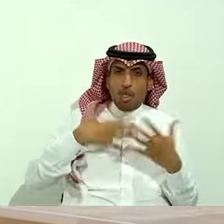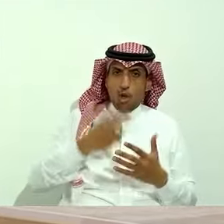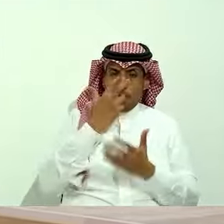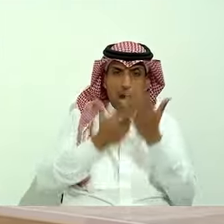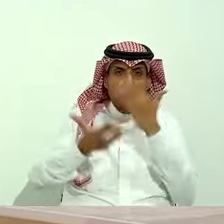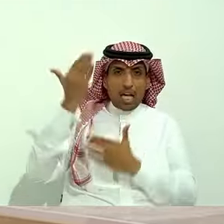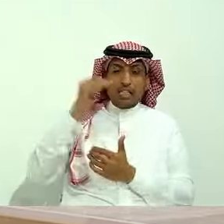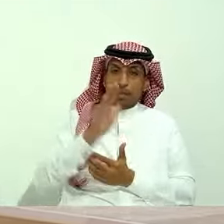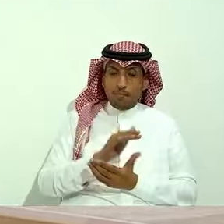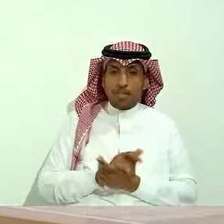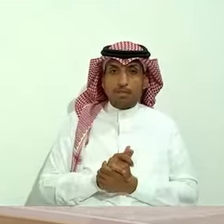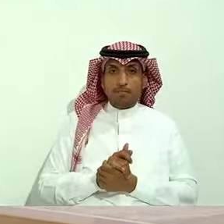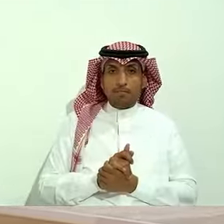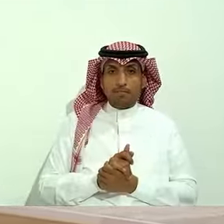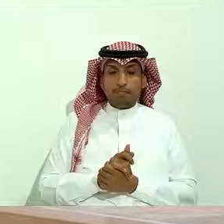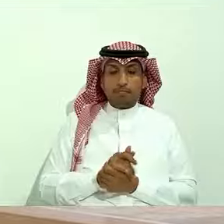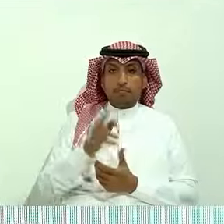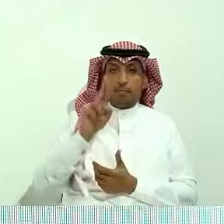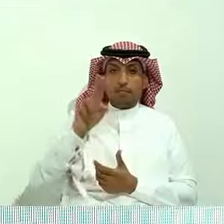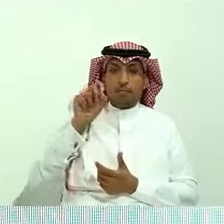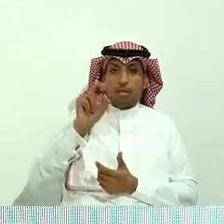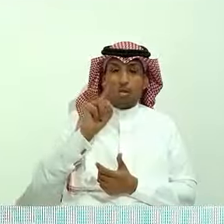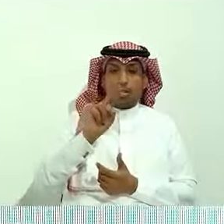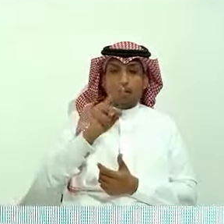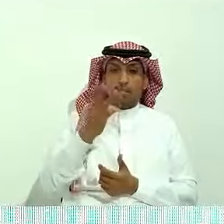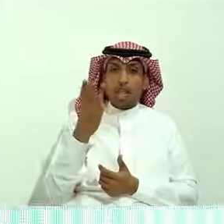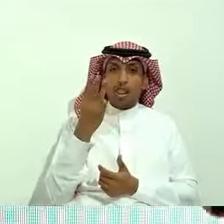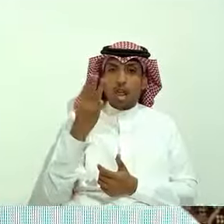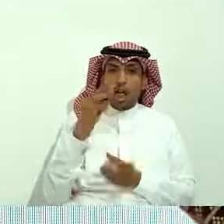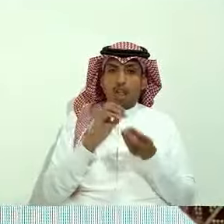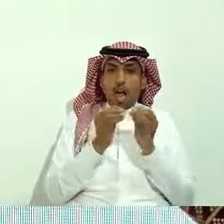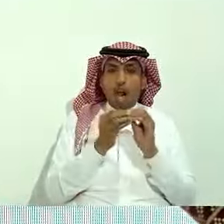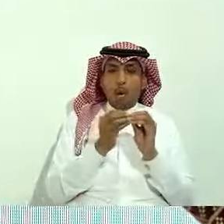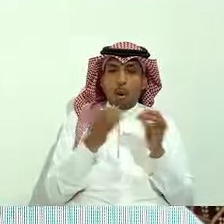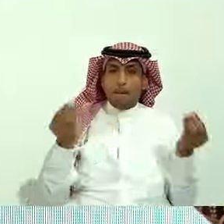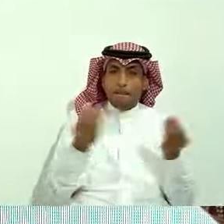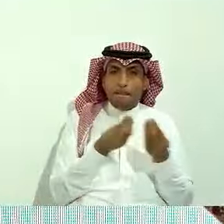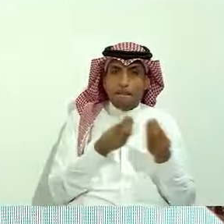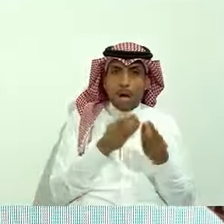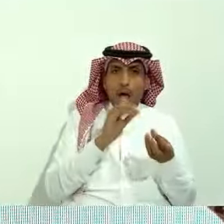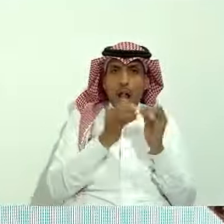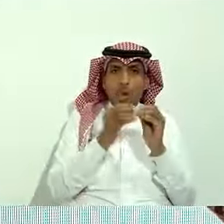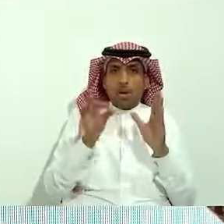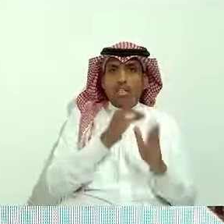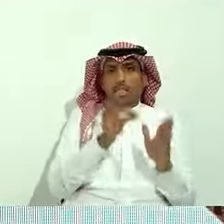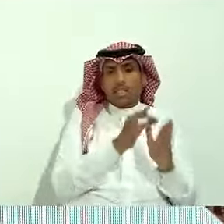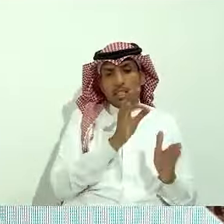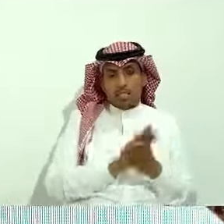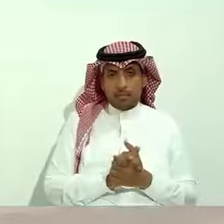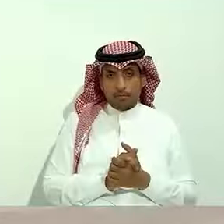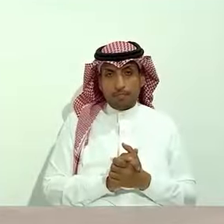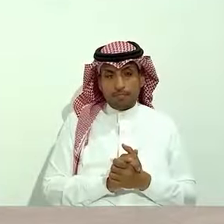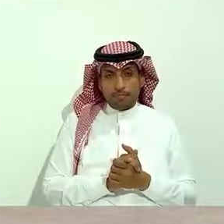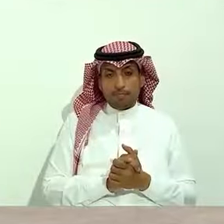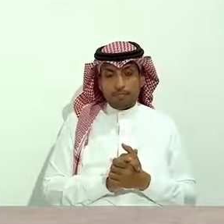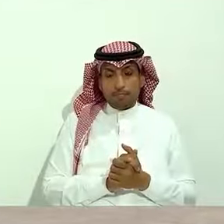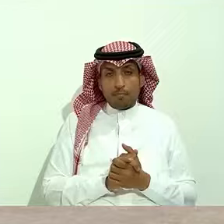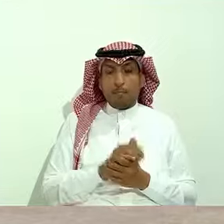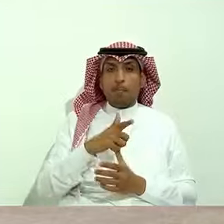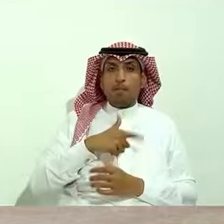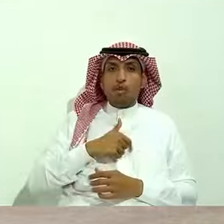التقليدية، والتفت بثلاثة ألوان تمشي مع ألوان التطريز. دكتورة ليلى، المتفت